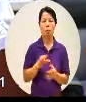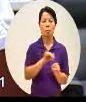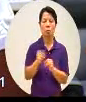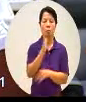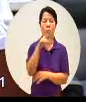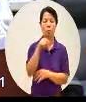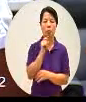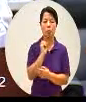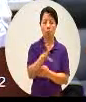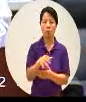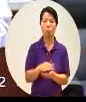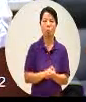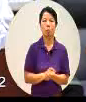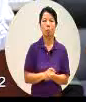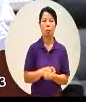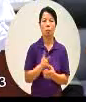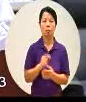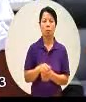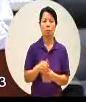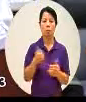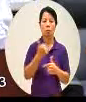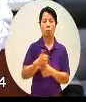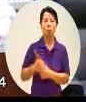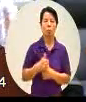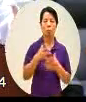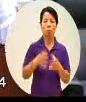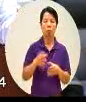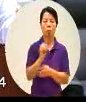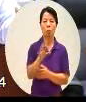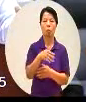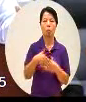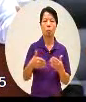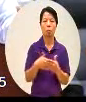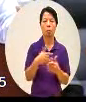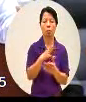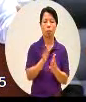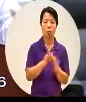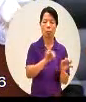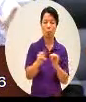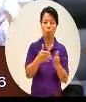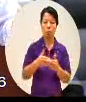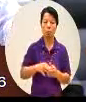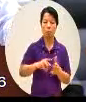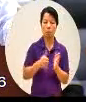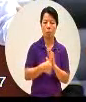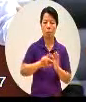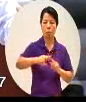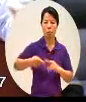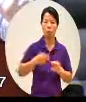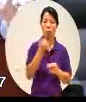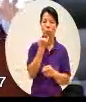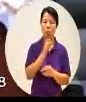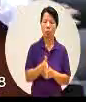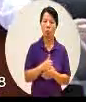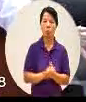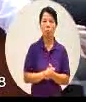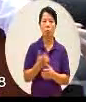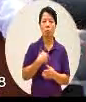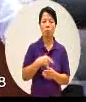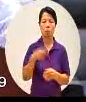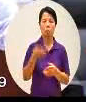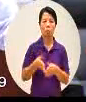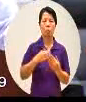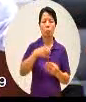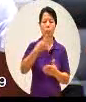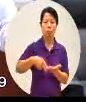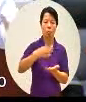问，啊，那个建设局的甲问，问的，土地要变更，有法度无？无。啊，土地咱重划无？